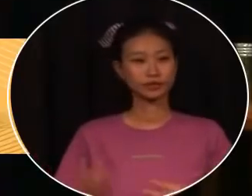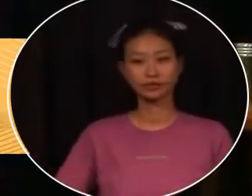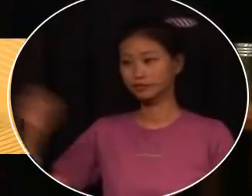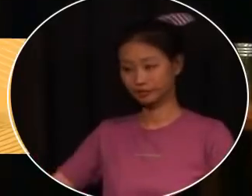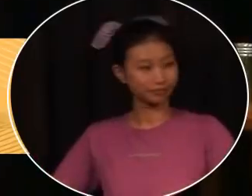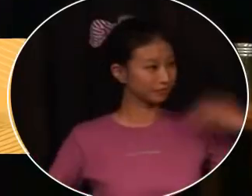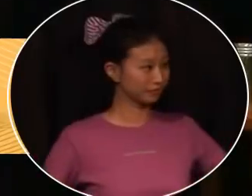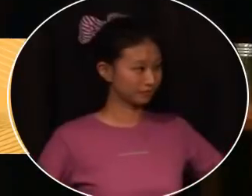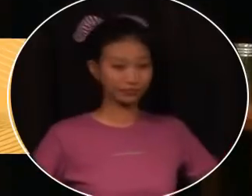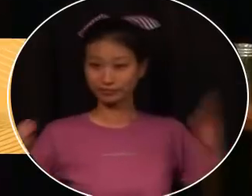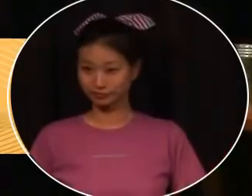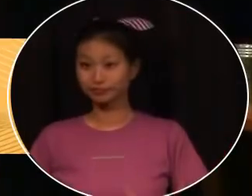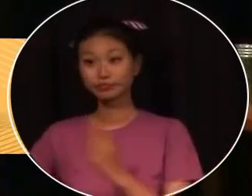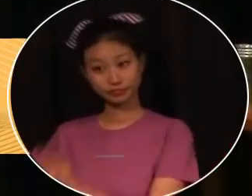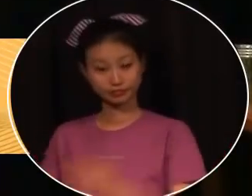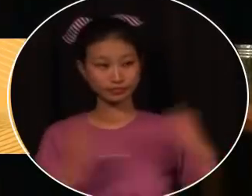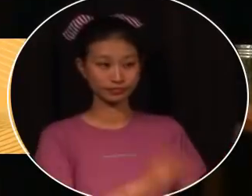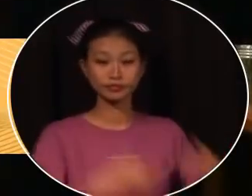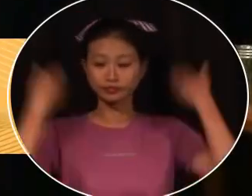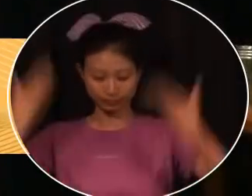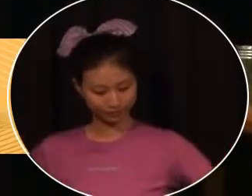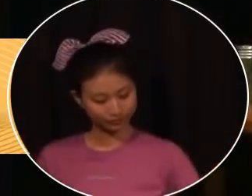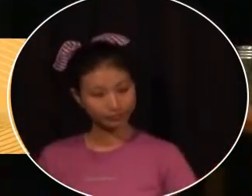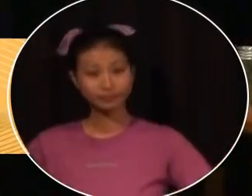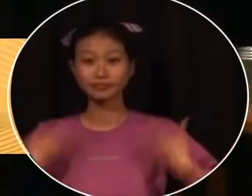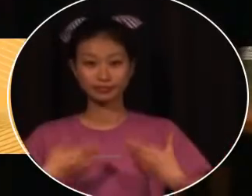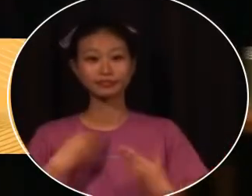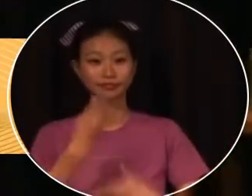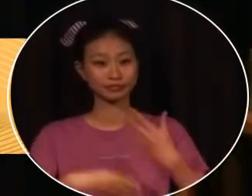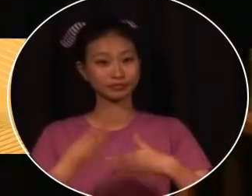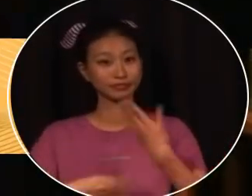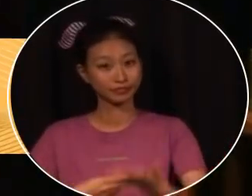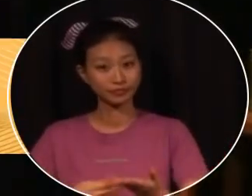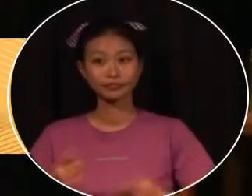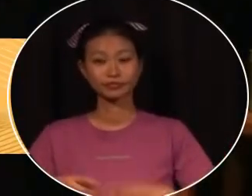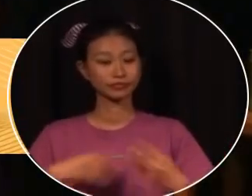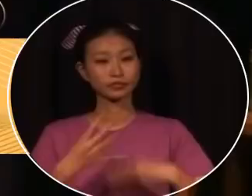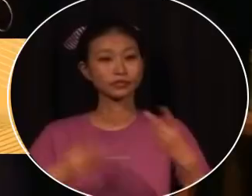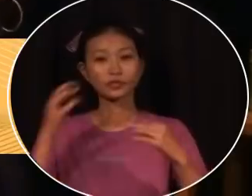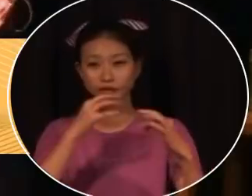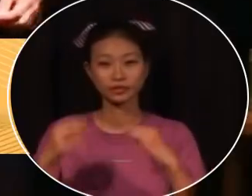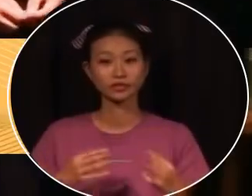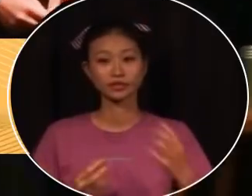了， 很好啊。到底怎么样解决怕热的问题呢？